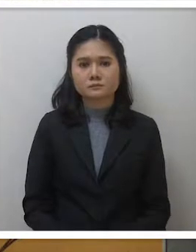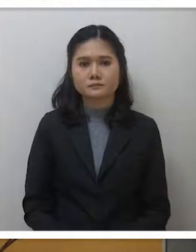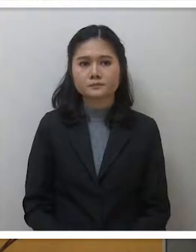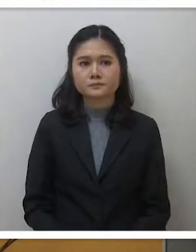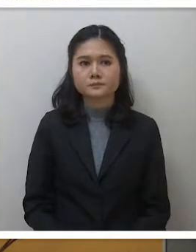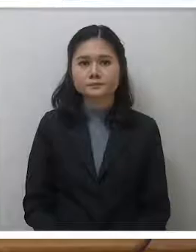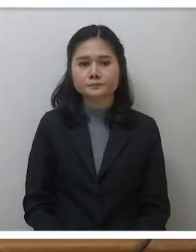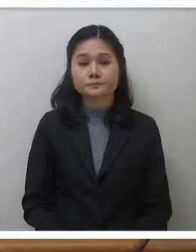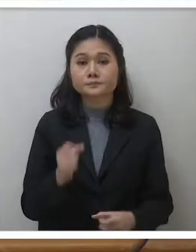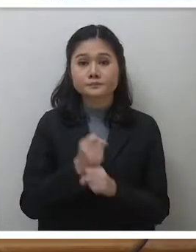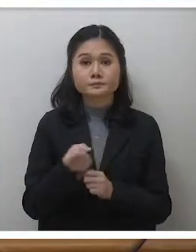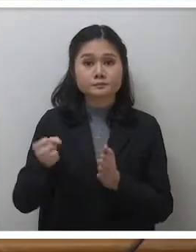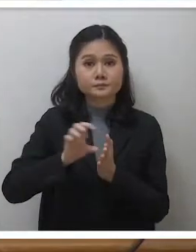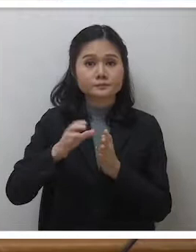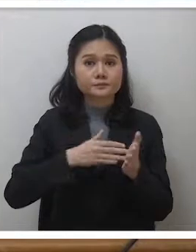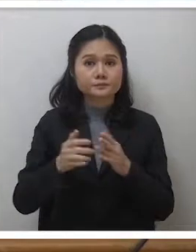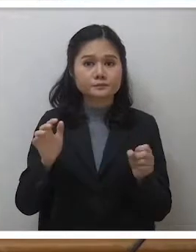เดี๋ยวครูจะไล่ลงให้หมดก่อนเนา